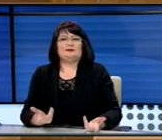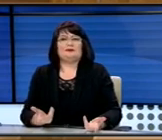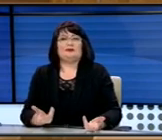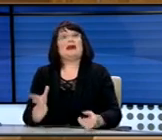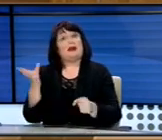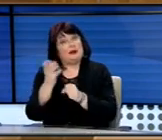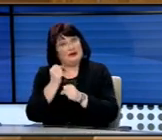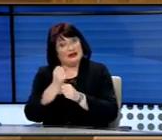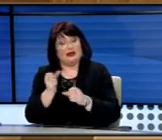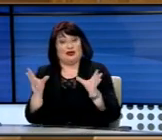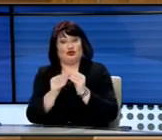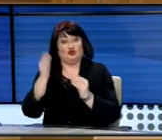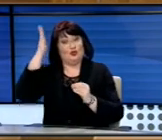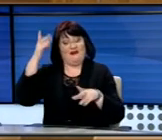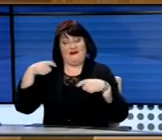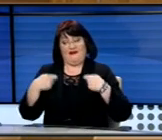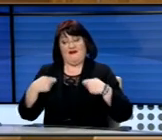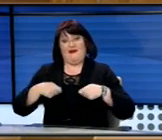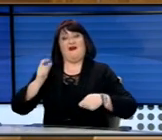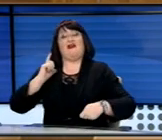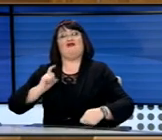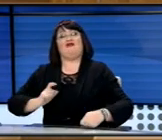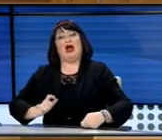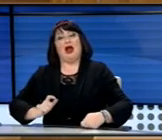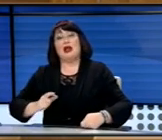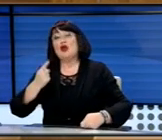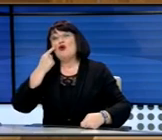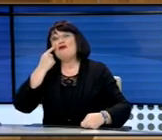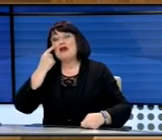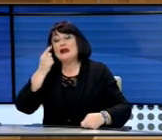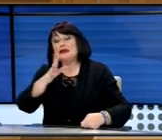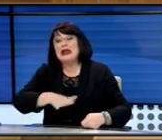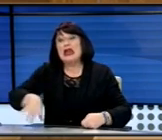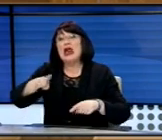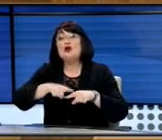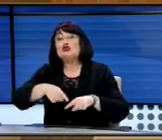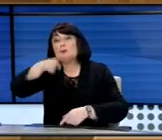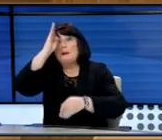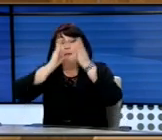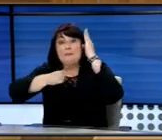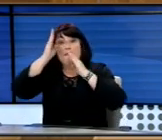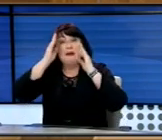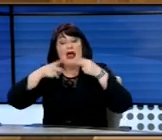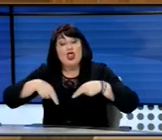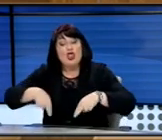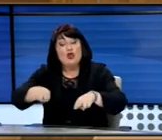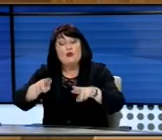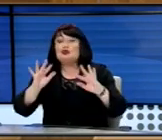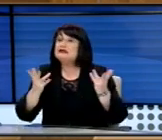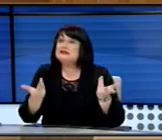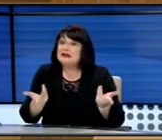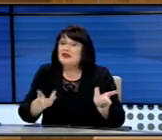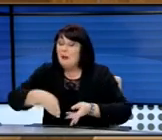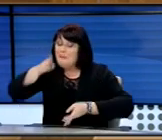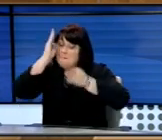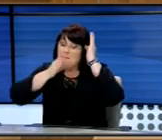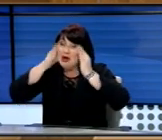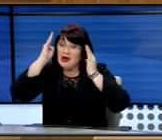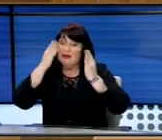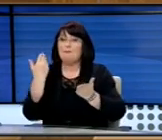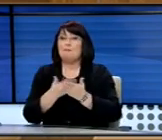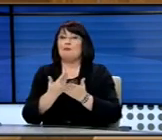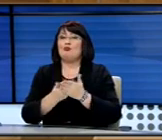επιτυχίες για το κεφάλαιο, δείχνουν τι θα συμβεί στο λαό μας αν συνεχίσουμε σε αυτό το δρόμο. Αποδεικνύουν